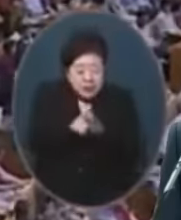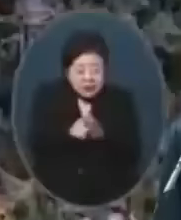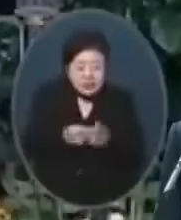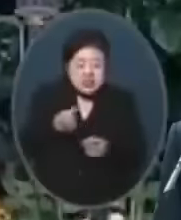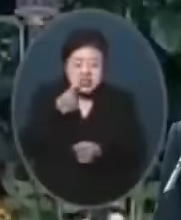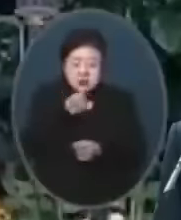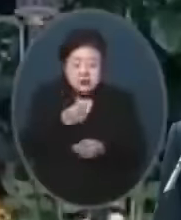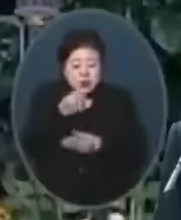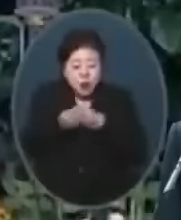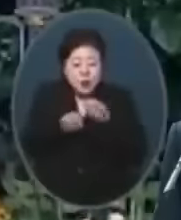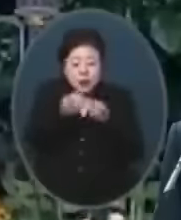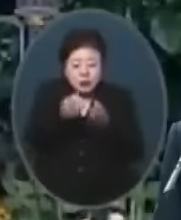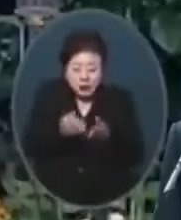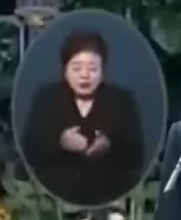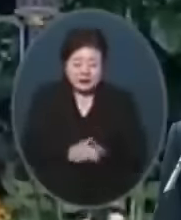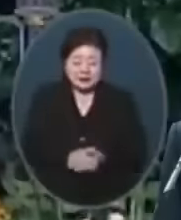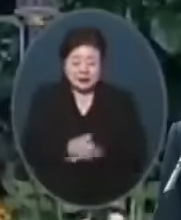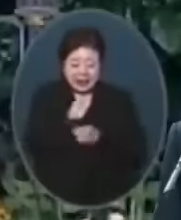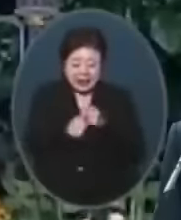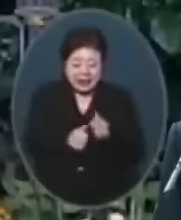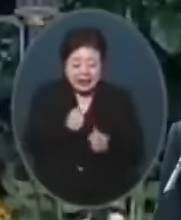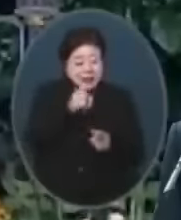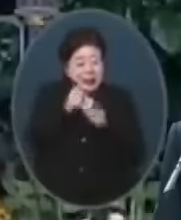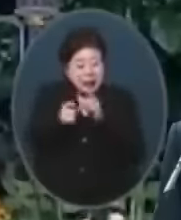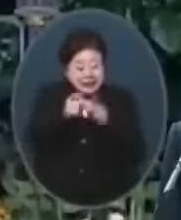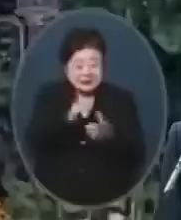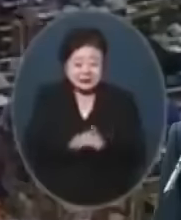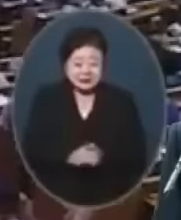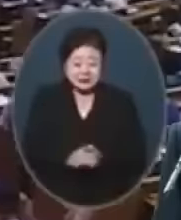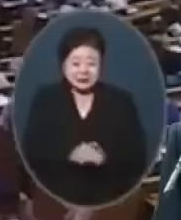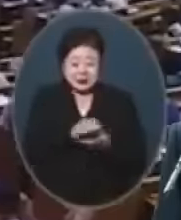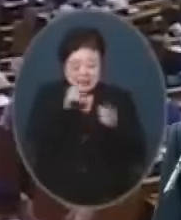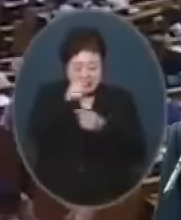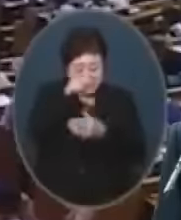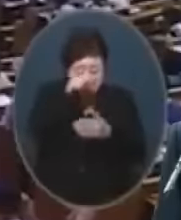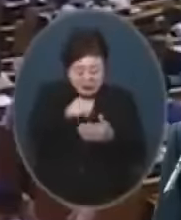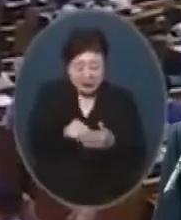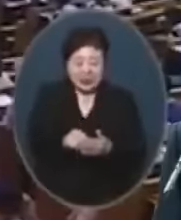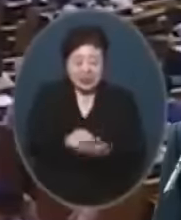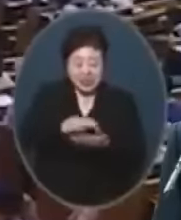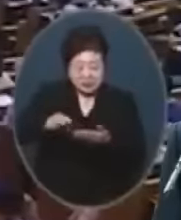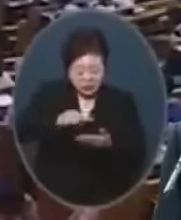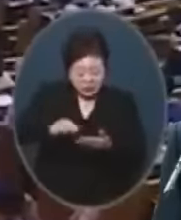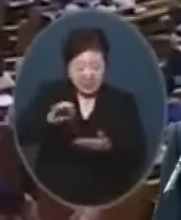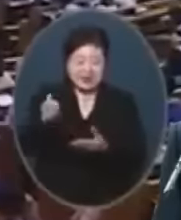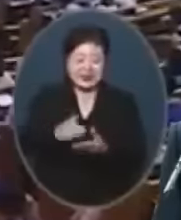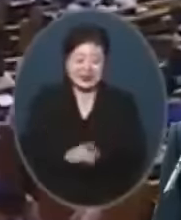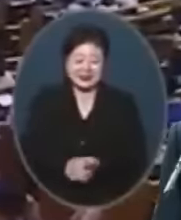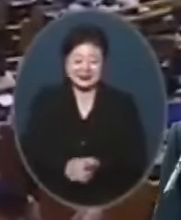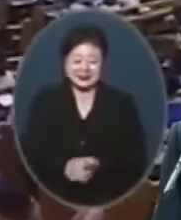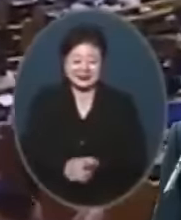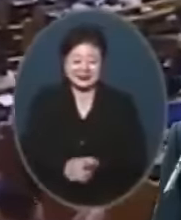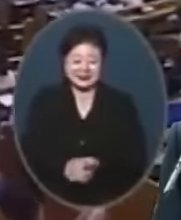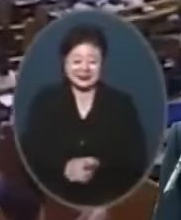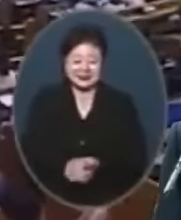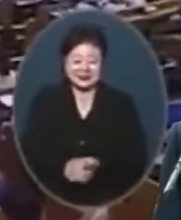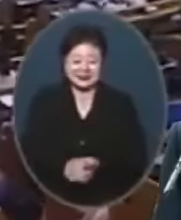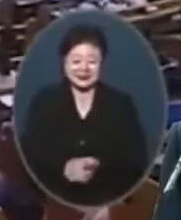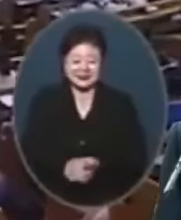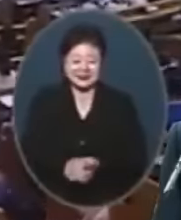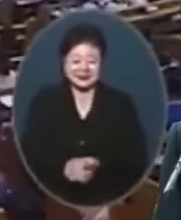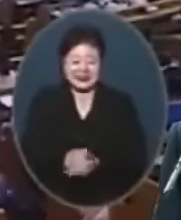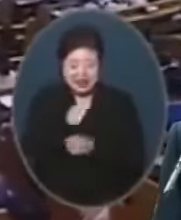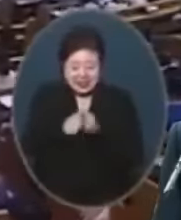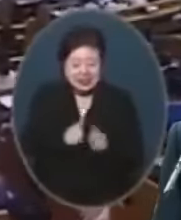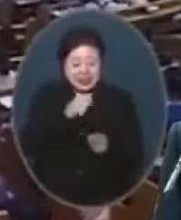입술의 고백을 통하여 하나님의 말씀을 우리의 삶에 적용해야 하는 것입니다. 그럴 때 하나님의